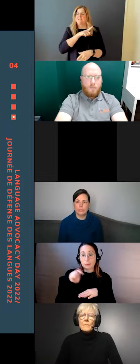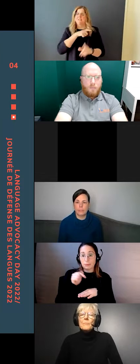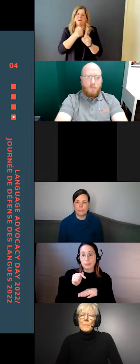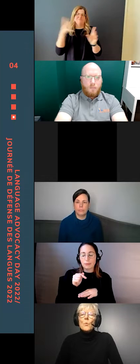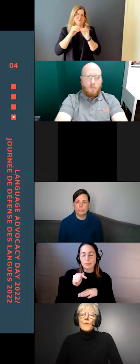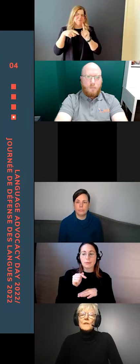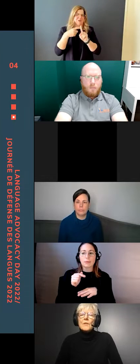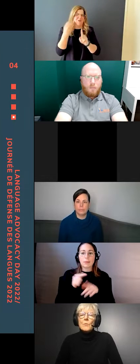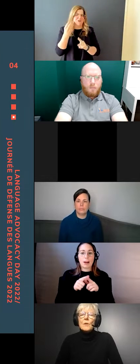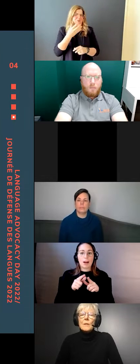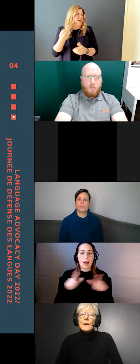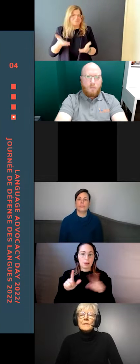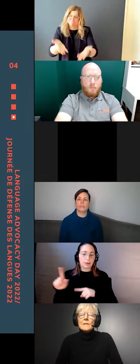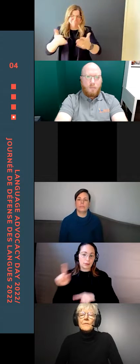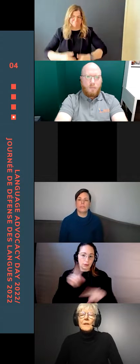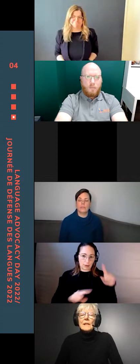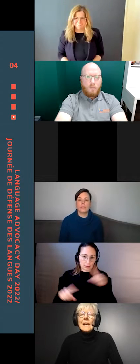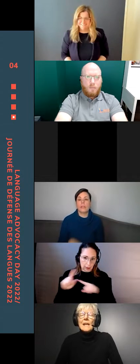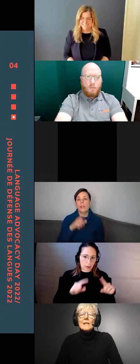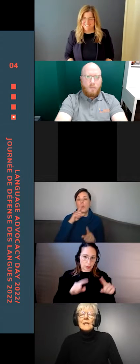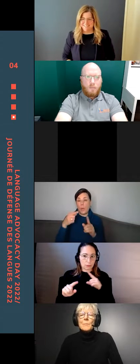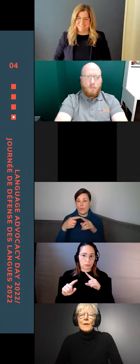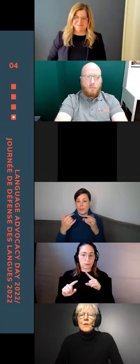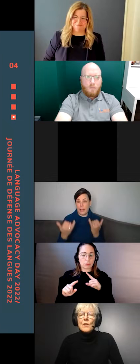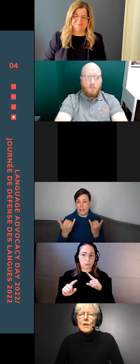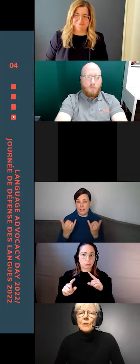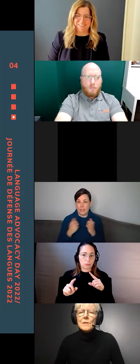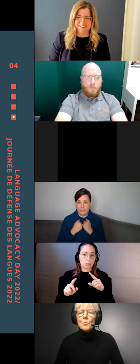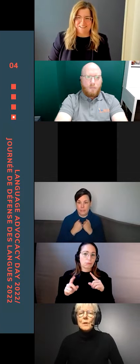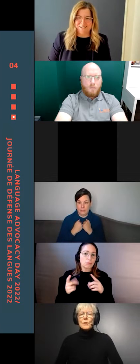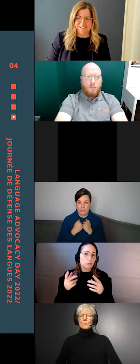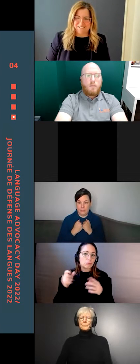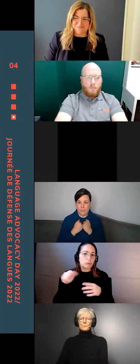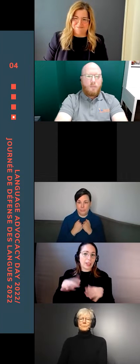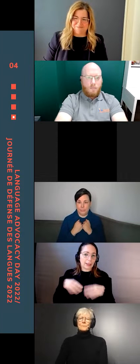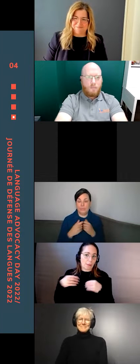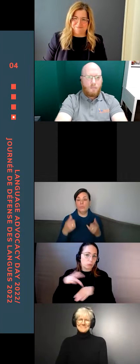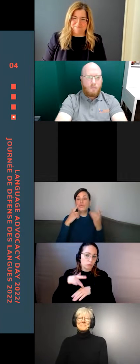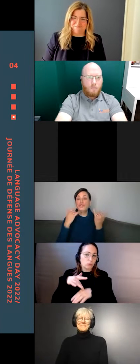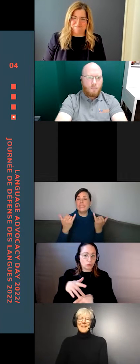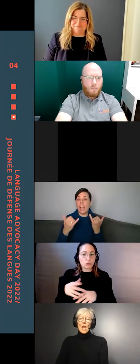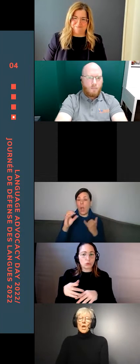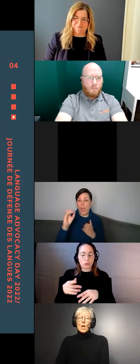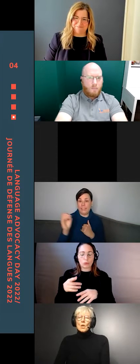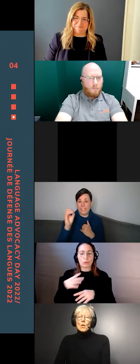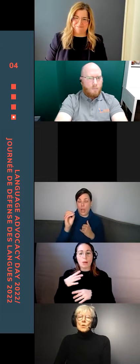l'accessibilité reconnaît les langues de signes comme, mais sont